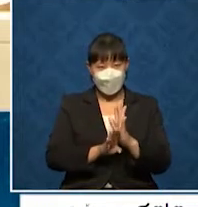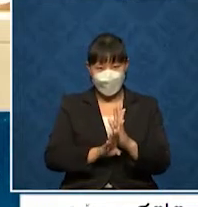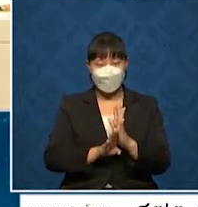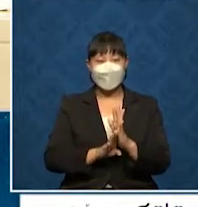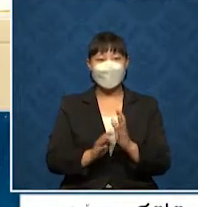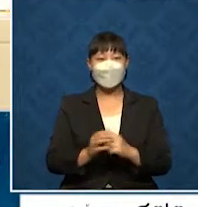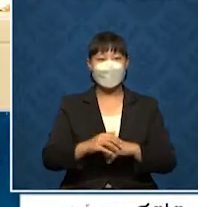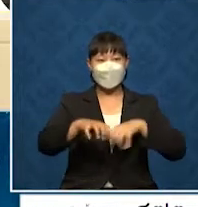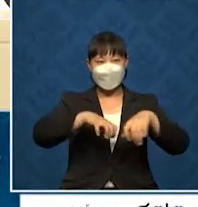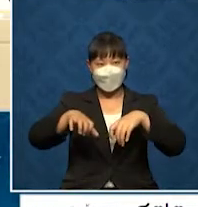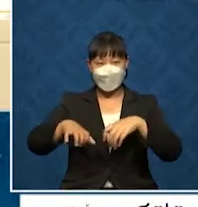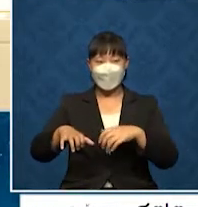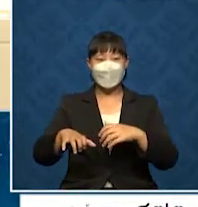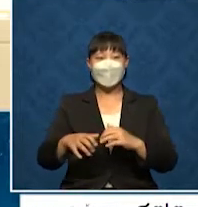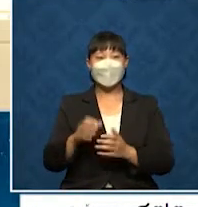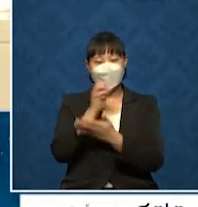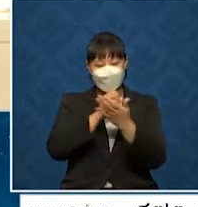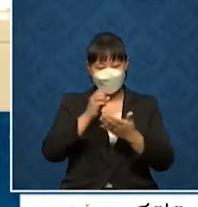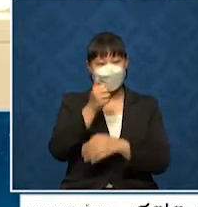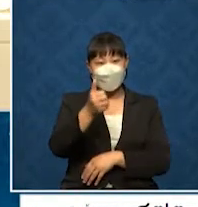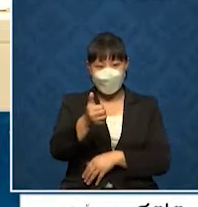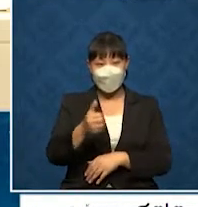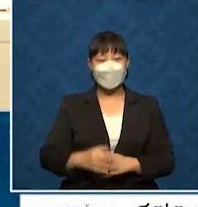จัดการกับยาเสพติดได้อย่างชะงัก